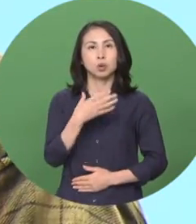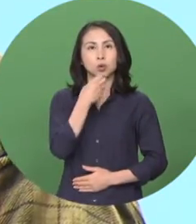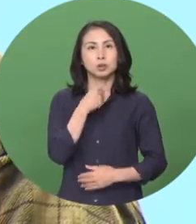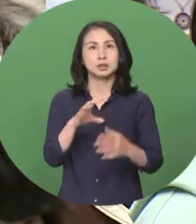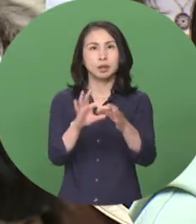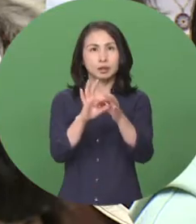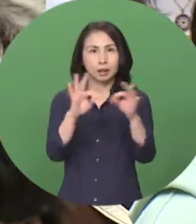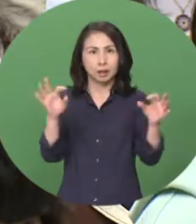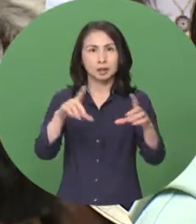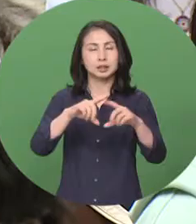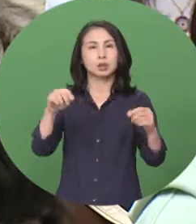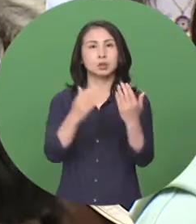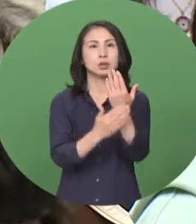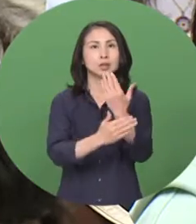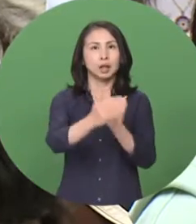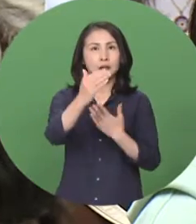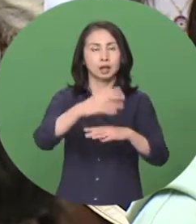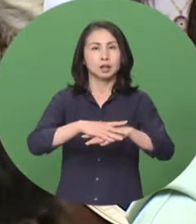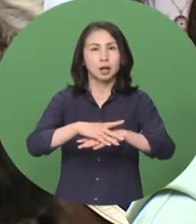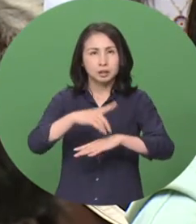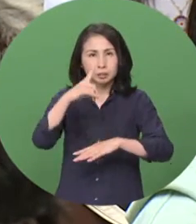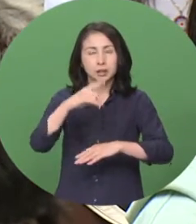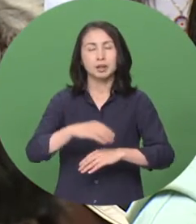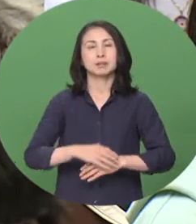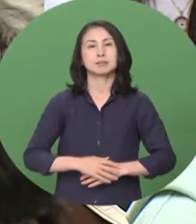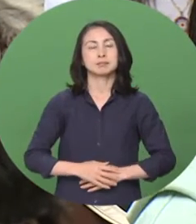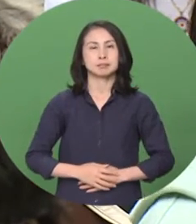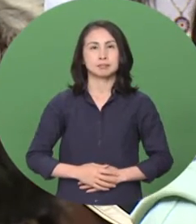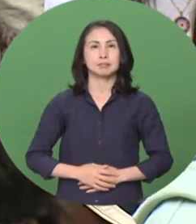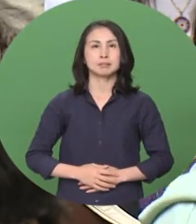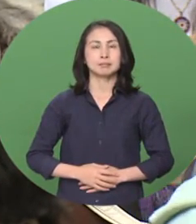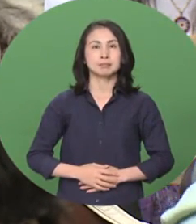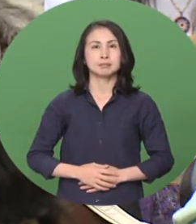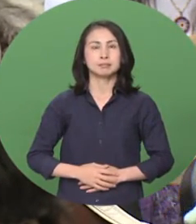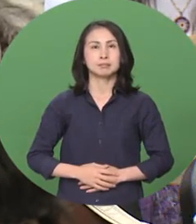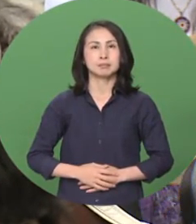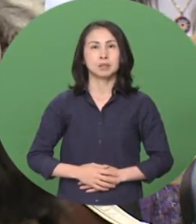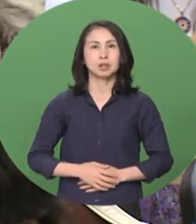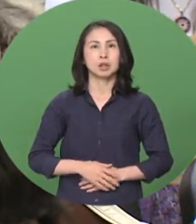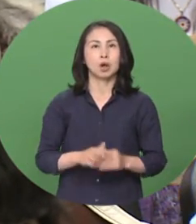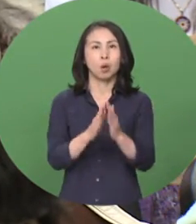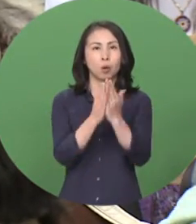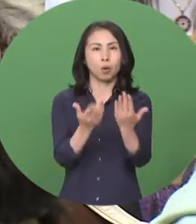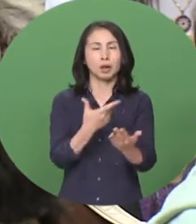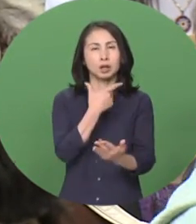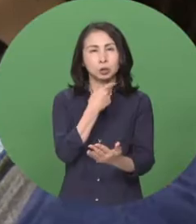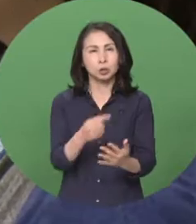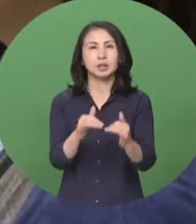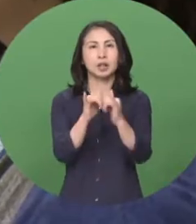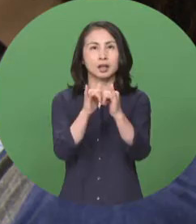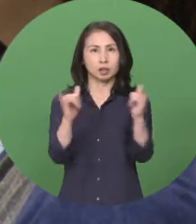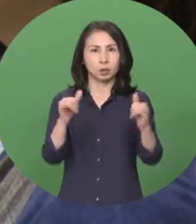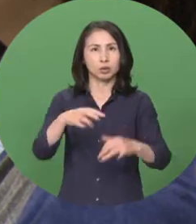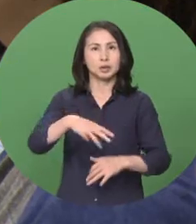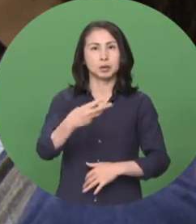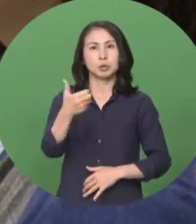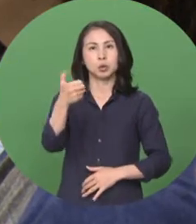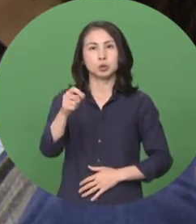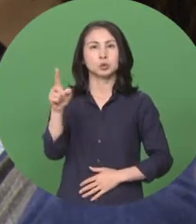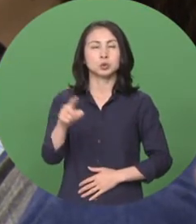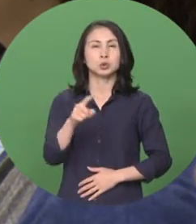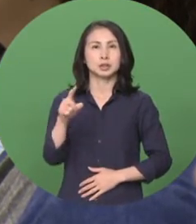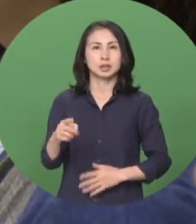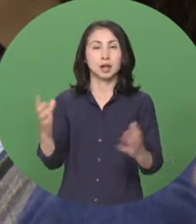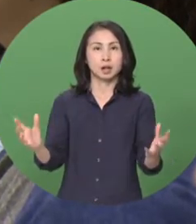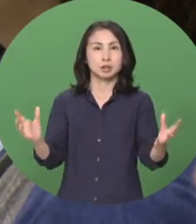のない全国大会は今回が初めて。会場には本を愛する人たちおよそ350人